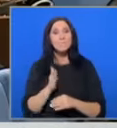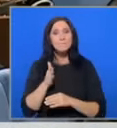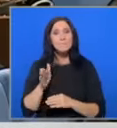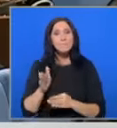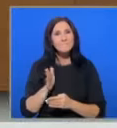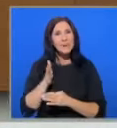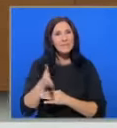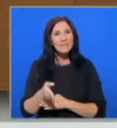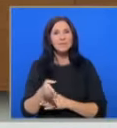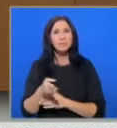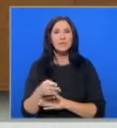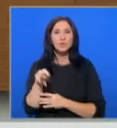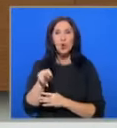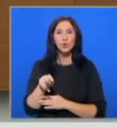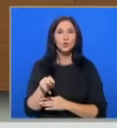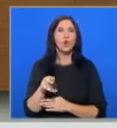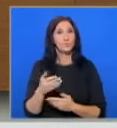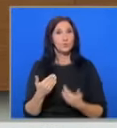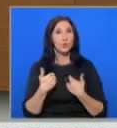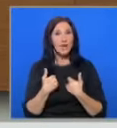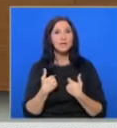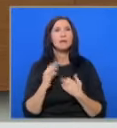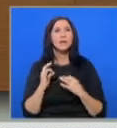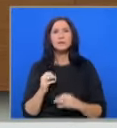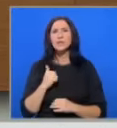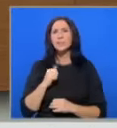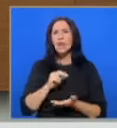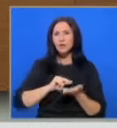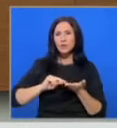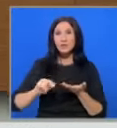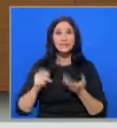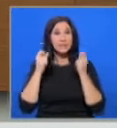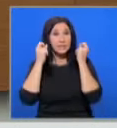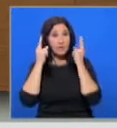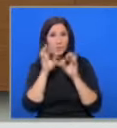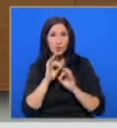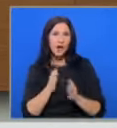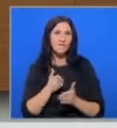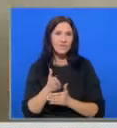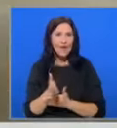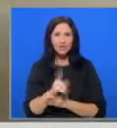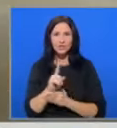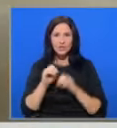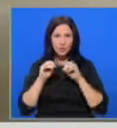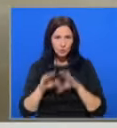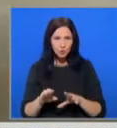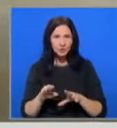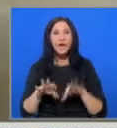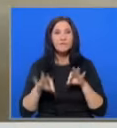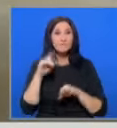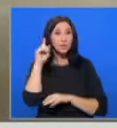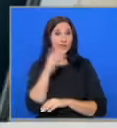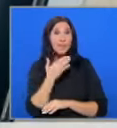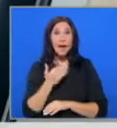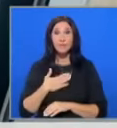един мониторинг, който е през нас. Такива, които са с криминални регистрации и прояви, по никакъв начин не биват допускани. В изборния